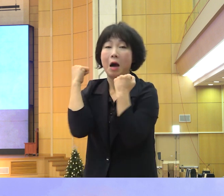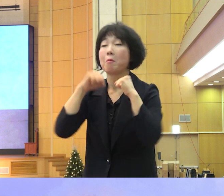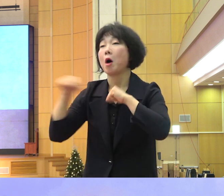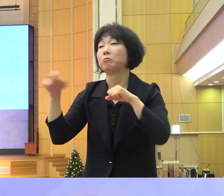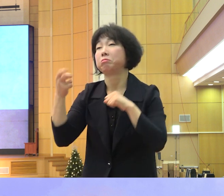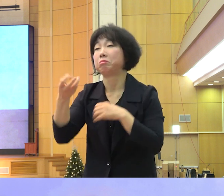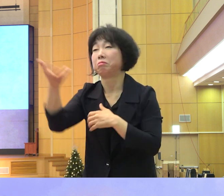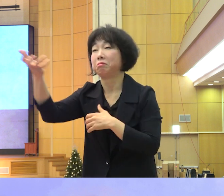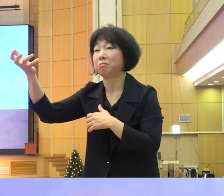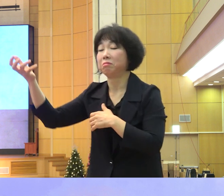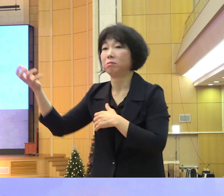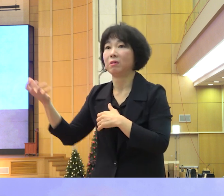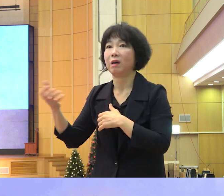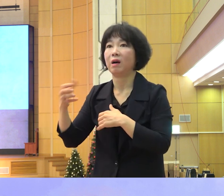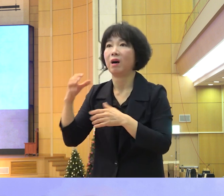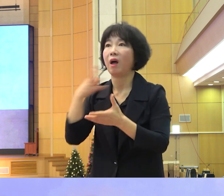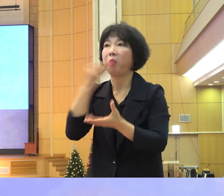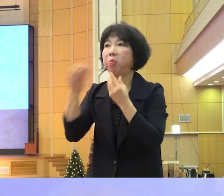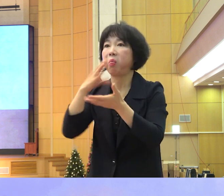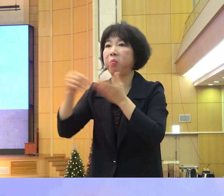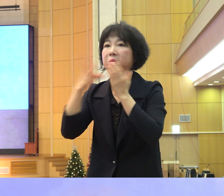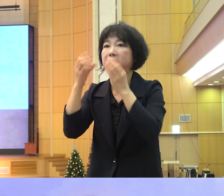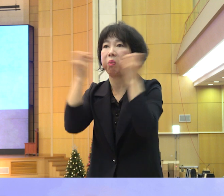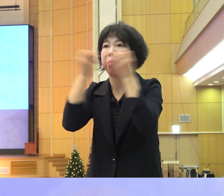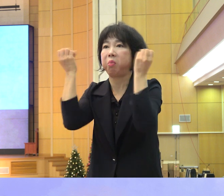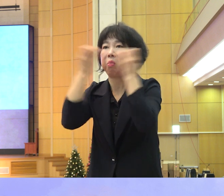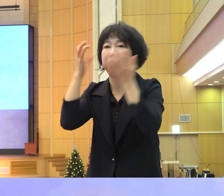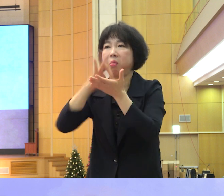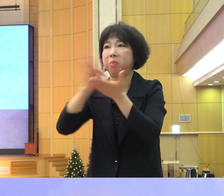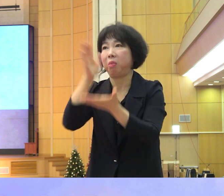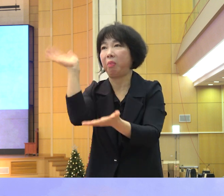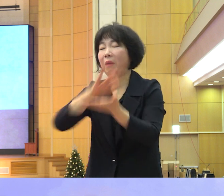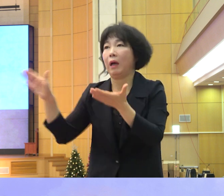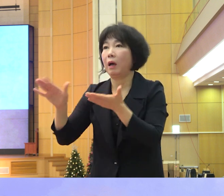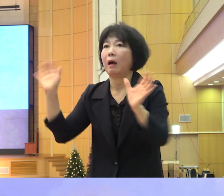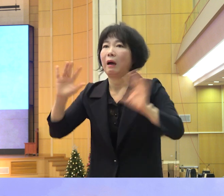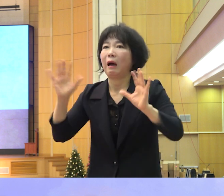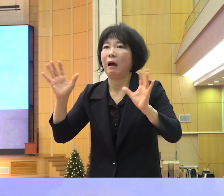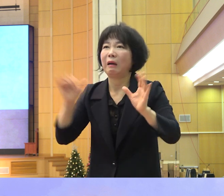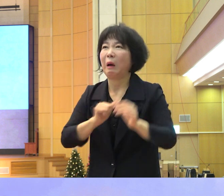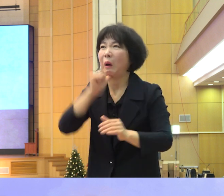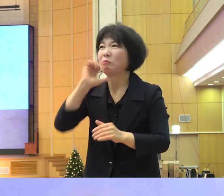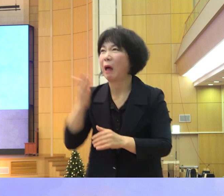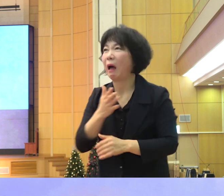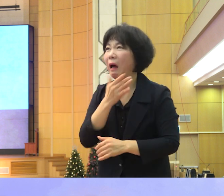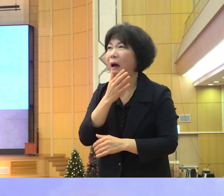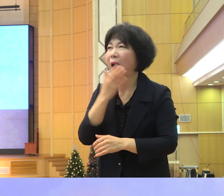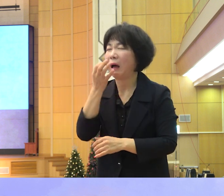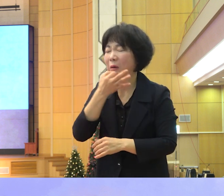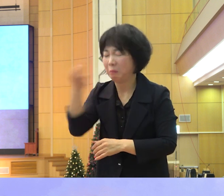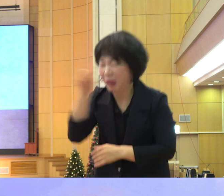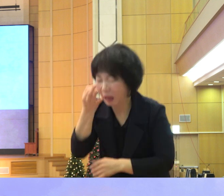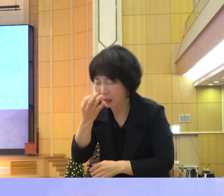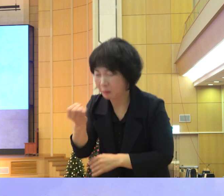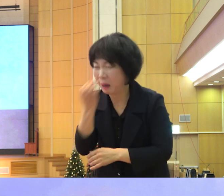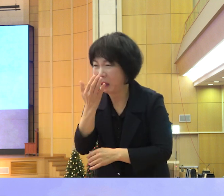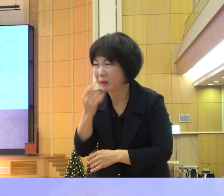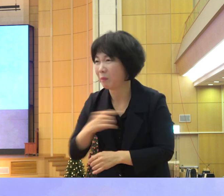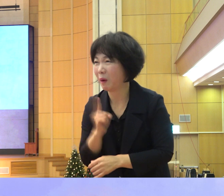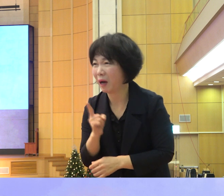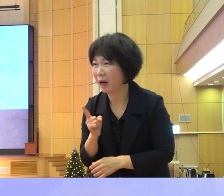탕자의 비유잖아. 아버지를 떠나면 한마디로 말하면 그게 탕자야. 아버지께